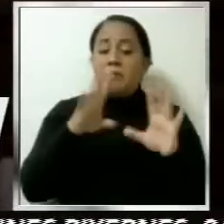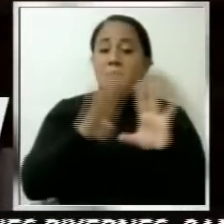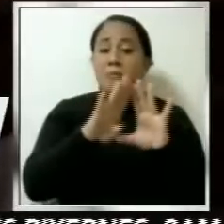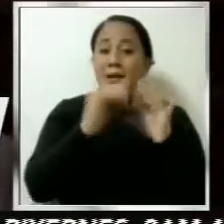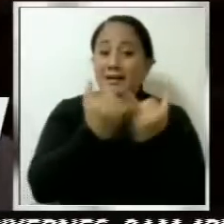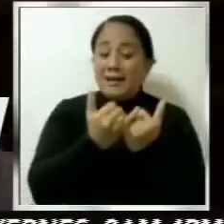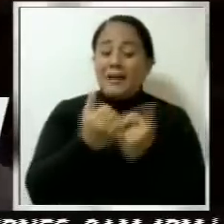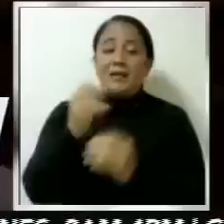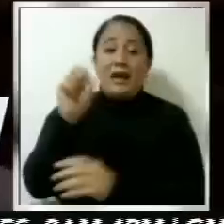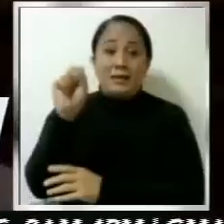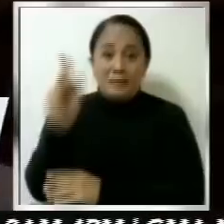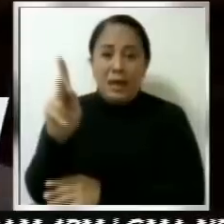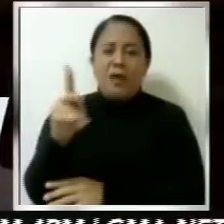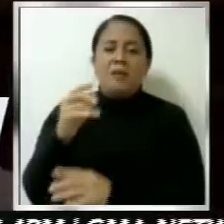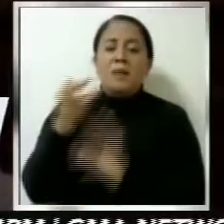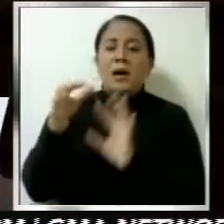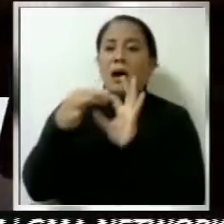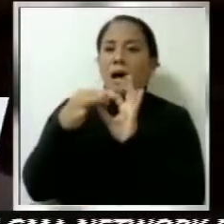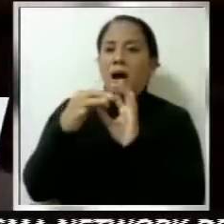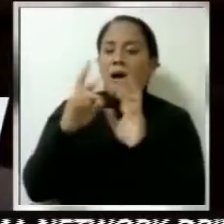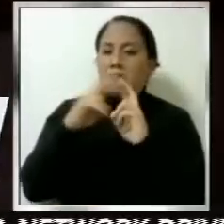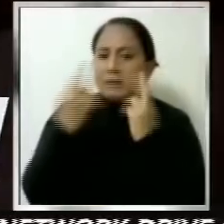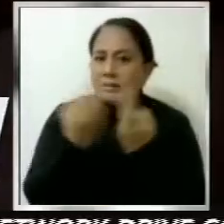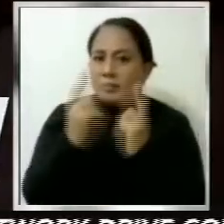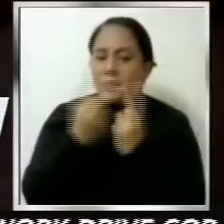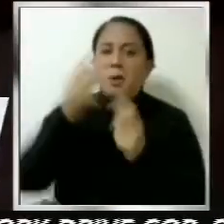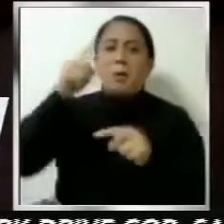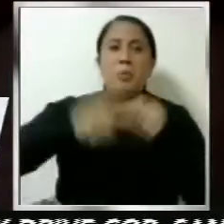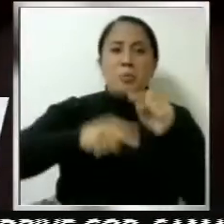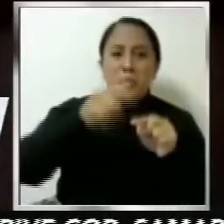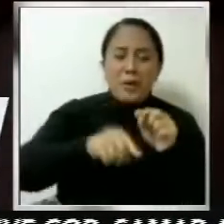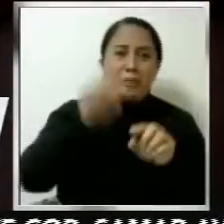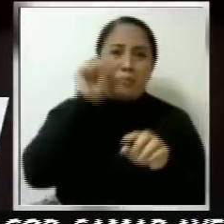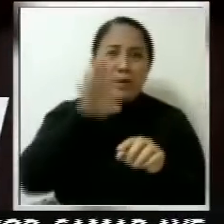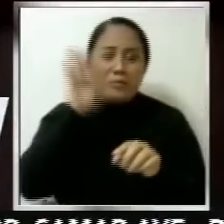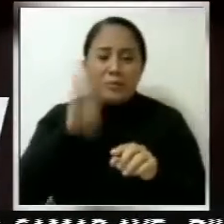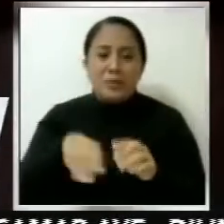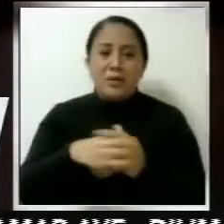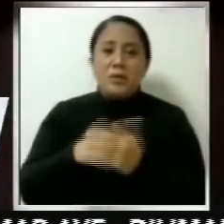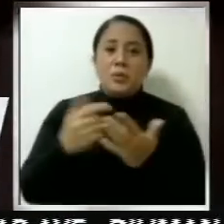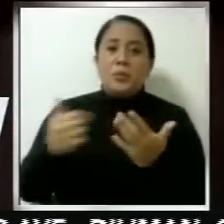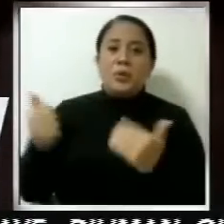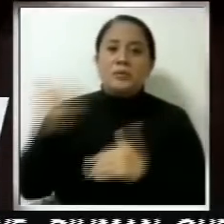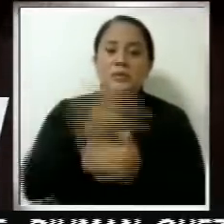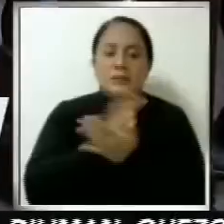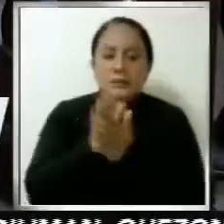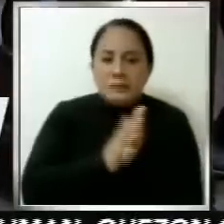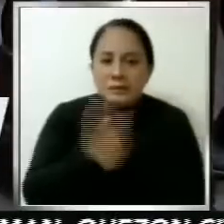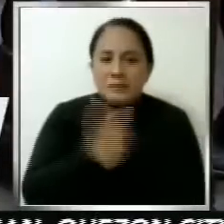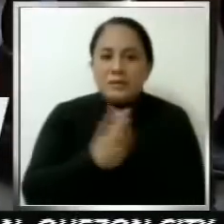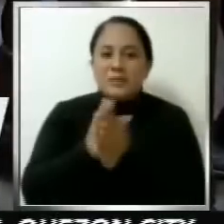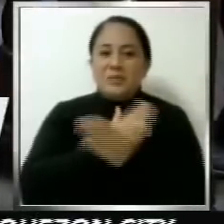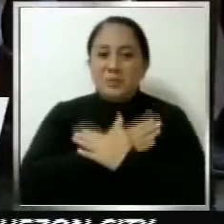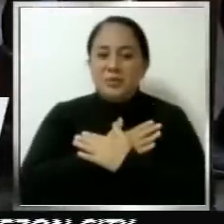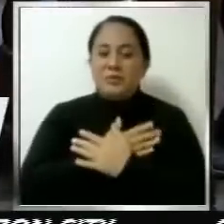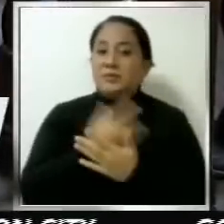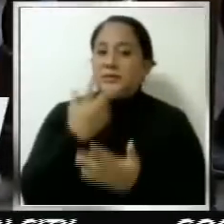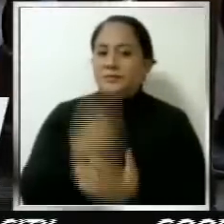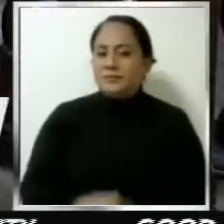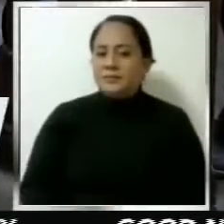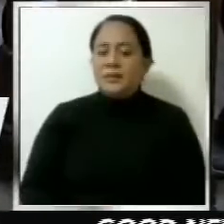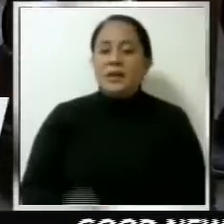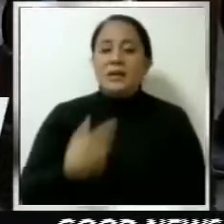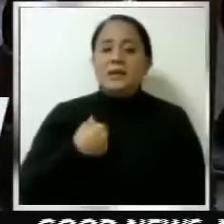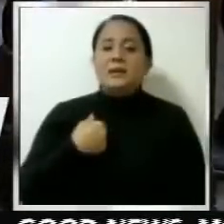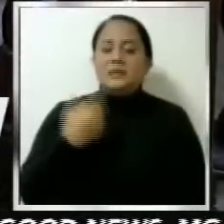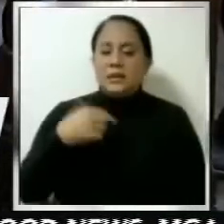mas magkakaibigan, magkakapatid pa nga yung iba. Mas mataas po kasi yung passion, mas mataas yung init. Sa gitna niyan, nagpaalala